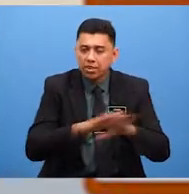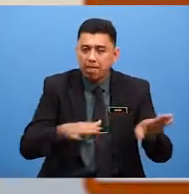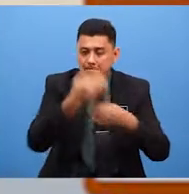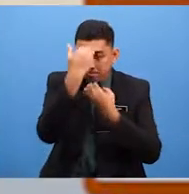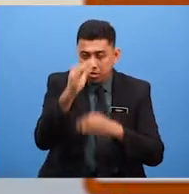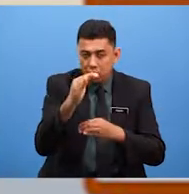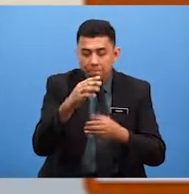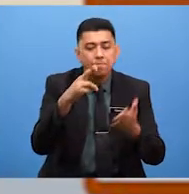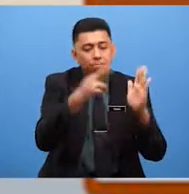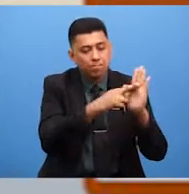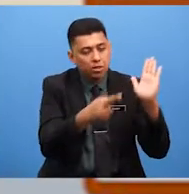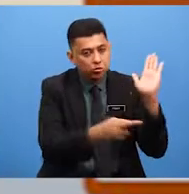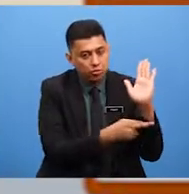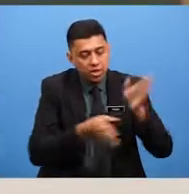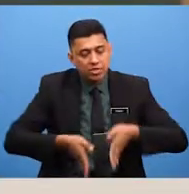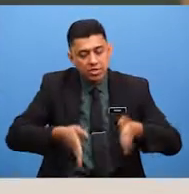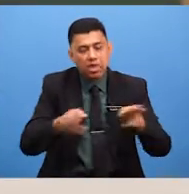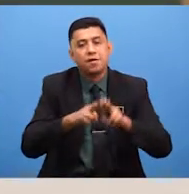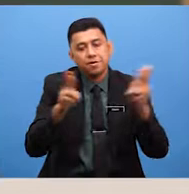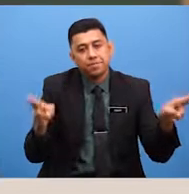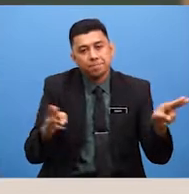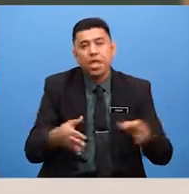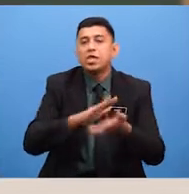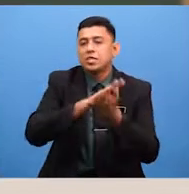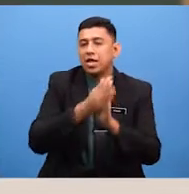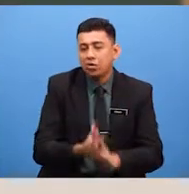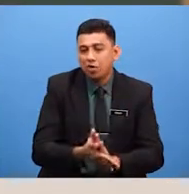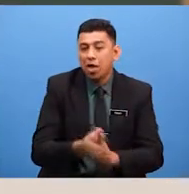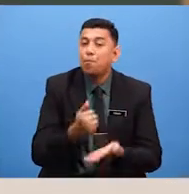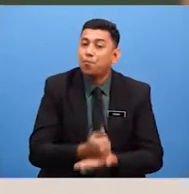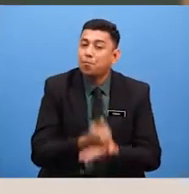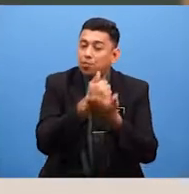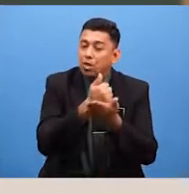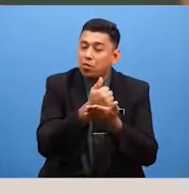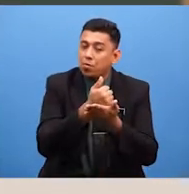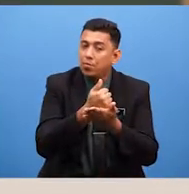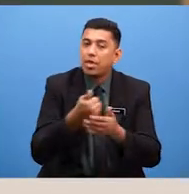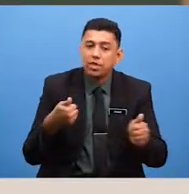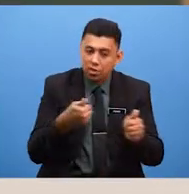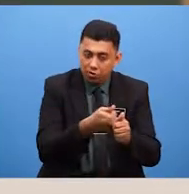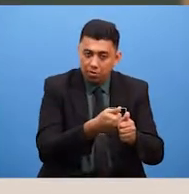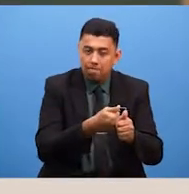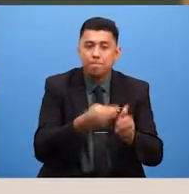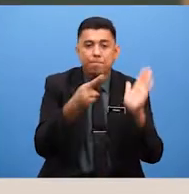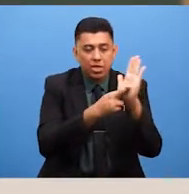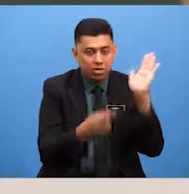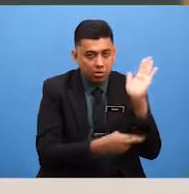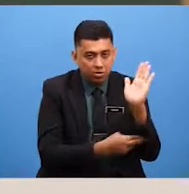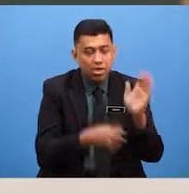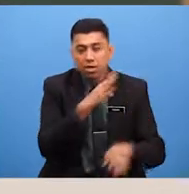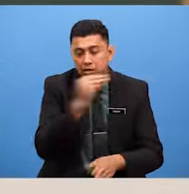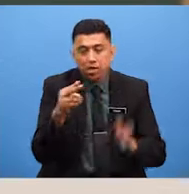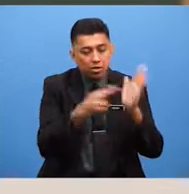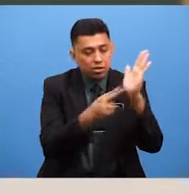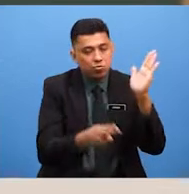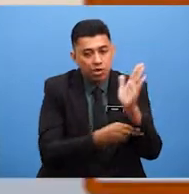ketidakpatuhan peraturan jalan raya. Maka, tolonglah patuhi peraturan dan